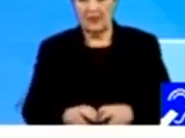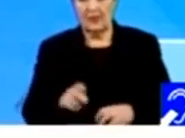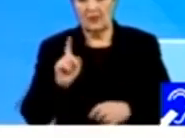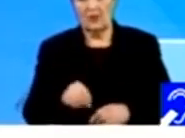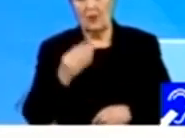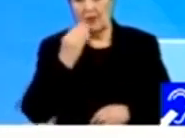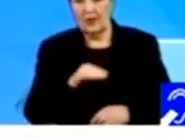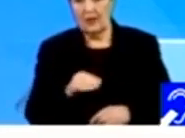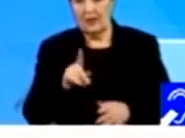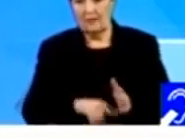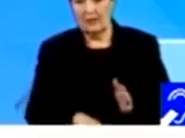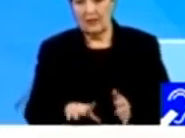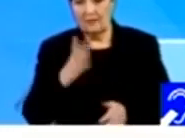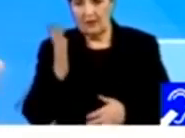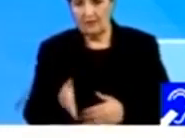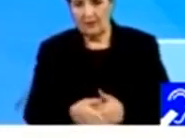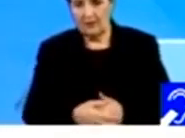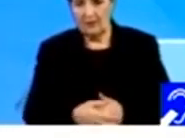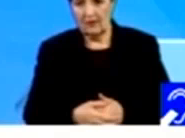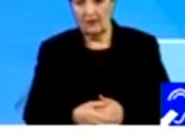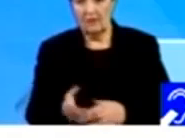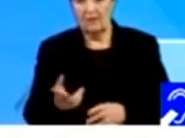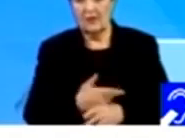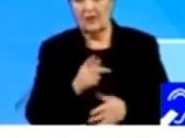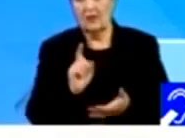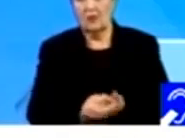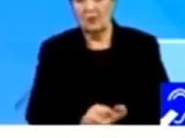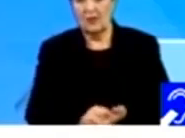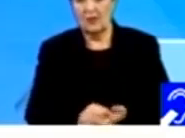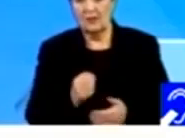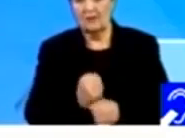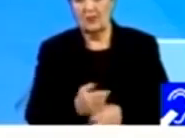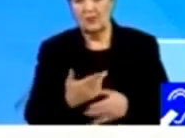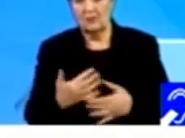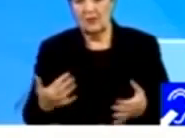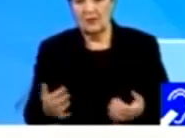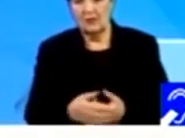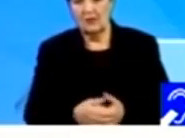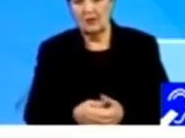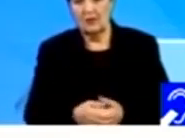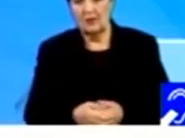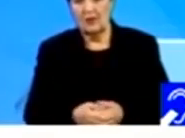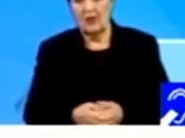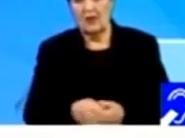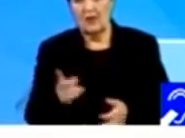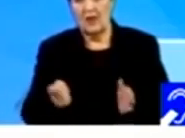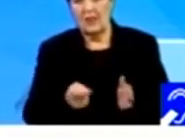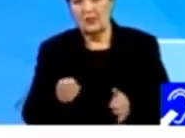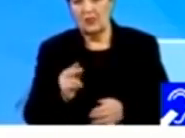mai ieftină. Și fără ca să fim obligați să facem tot felul de licitații